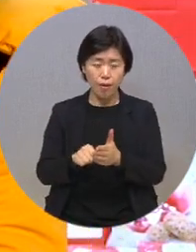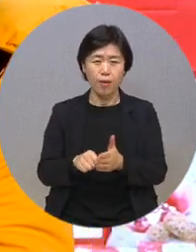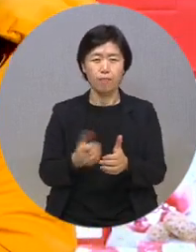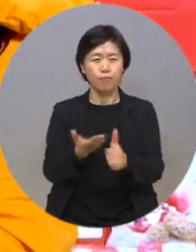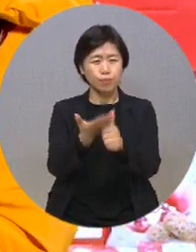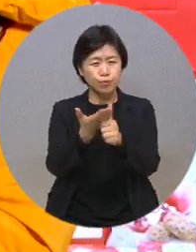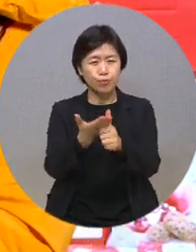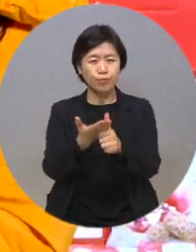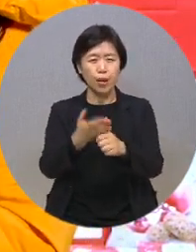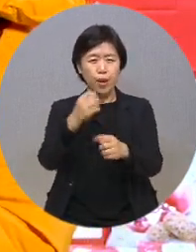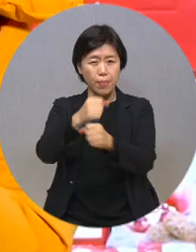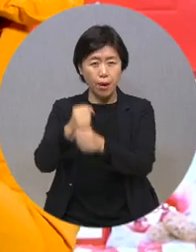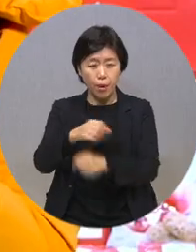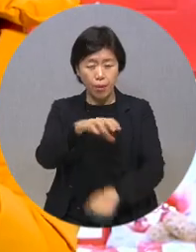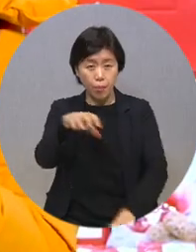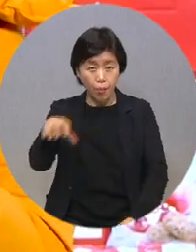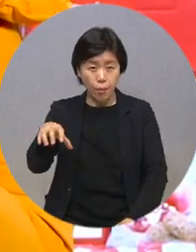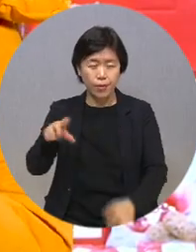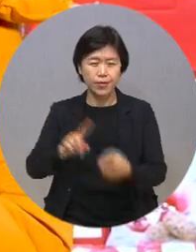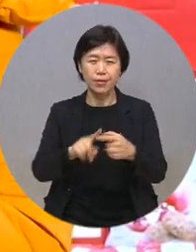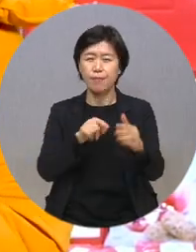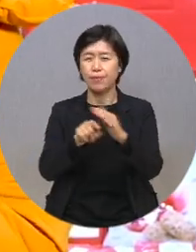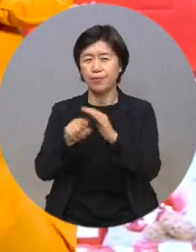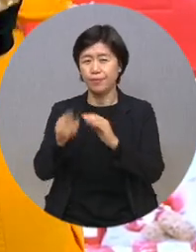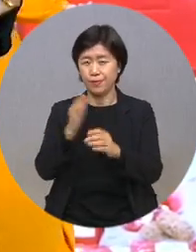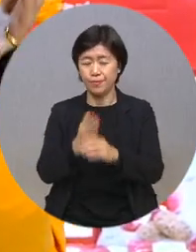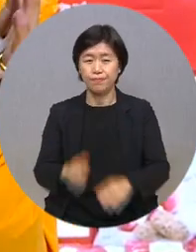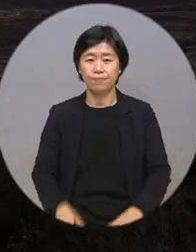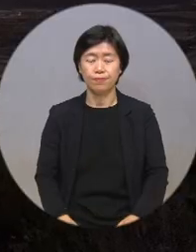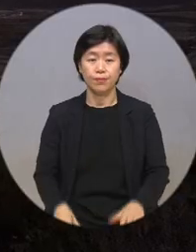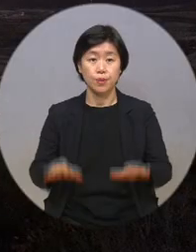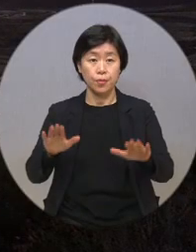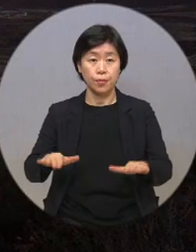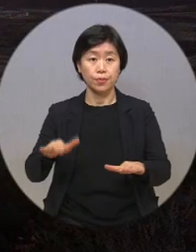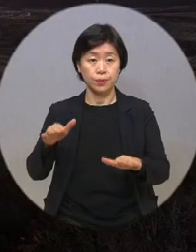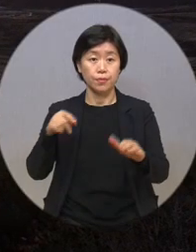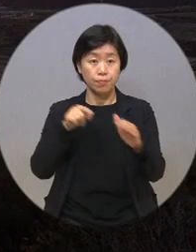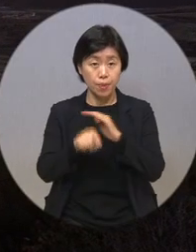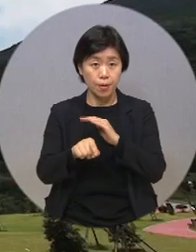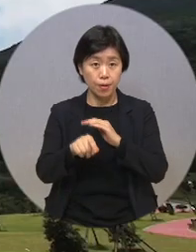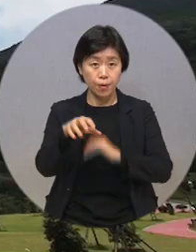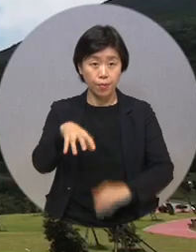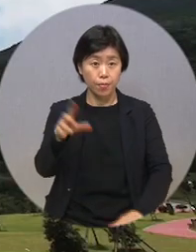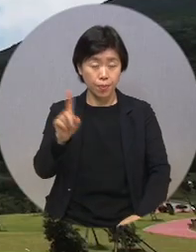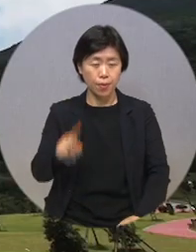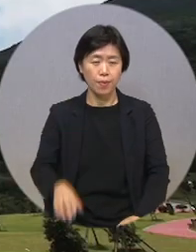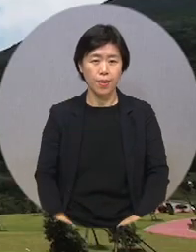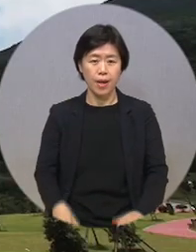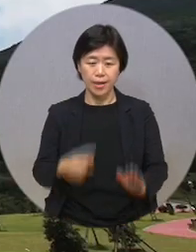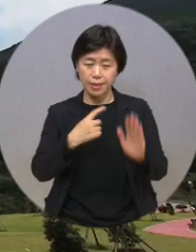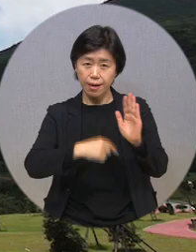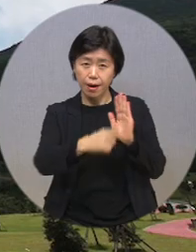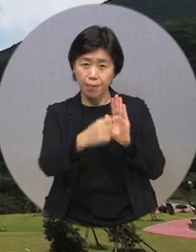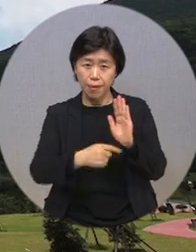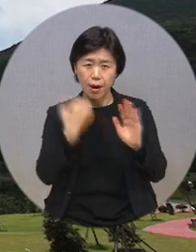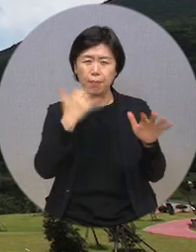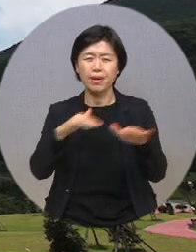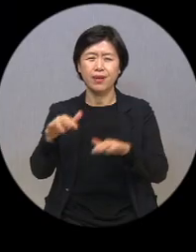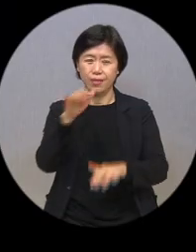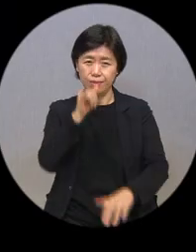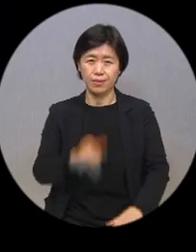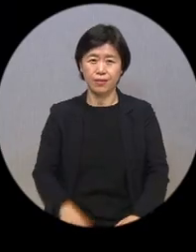지금 찾아다니고 있는데요. 오늘은 드디어 이곳에 왔습니다. 삼면이 바다인 이곳, 그리고 스케일도 커.